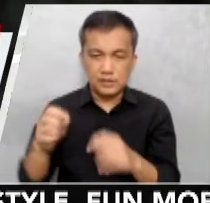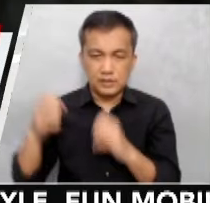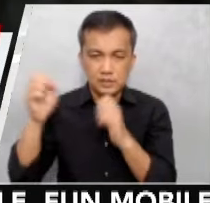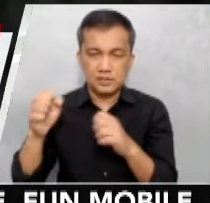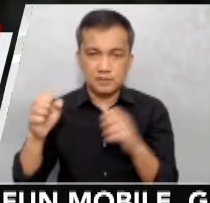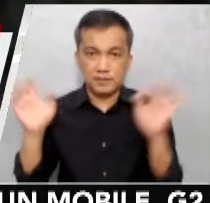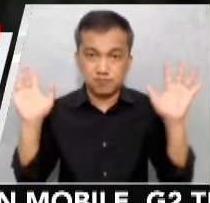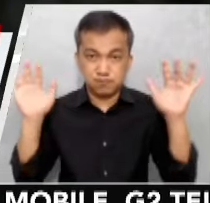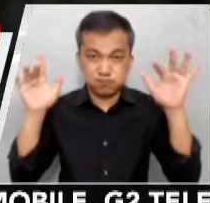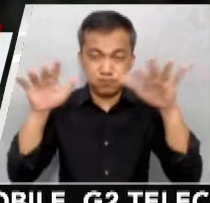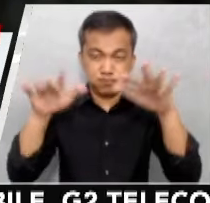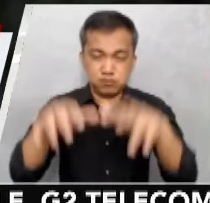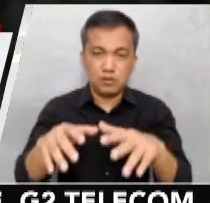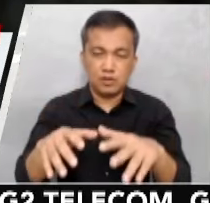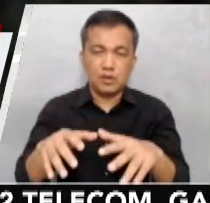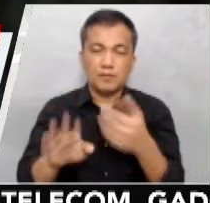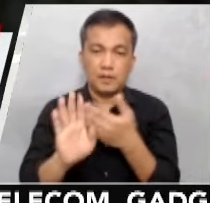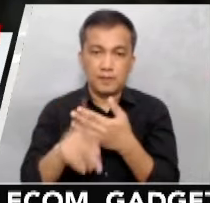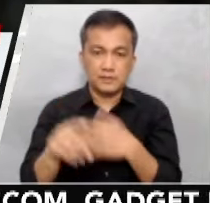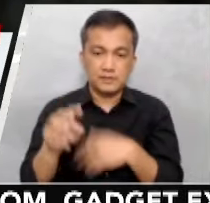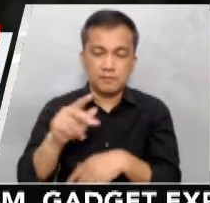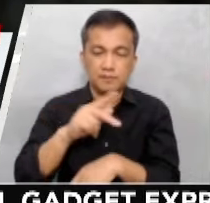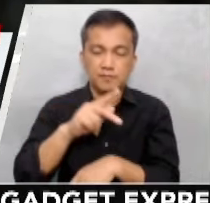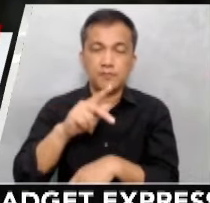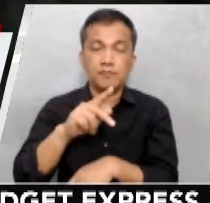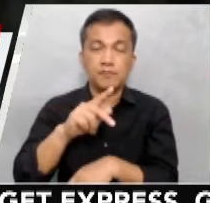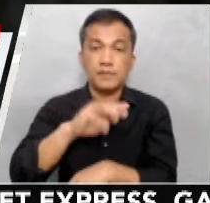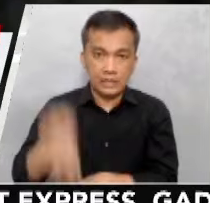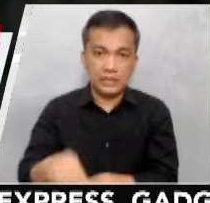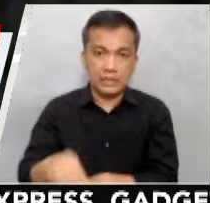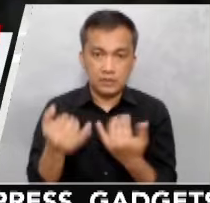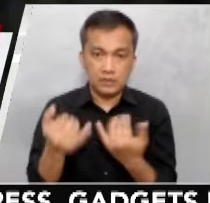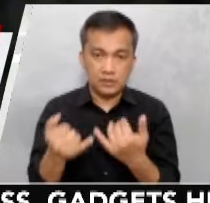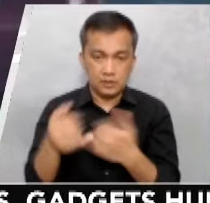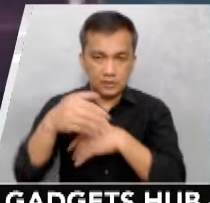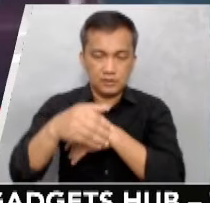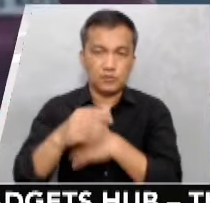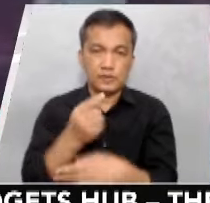probinsya nitong undas at pabalik na ng Metro Manila ngayong Linggo.